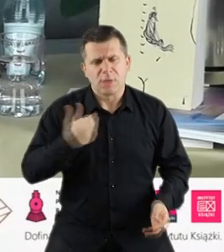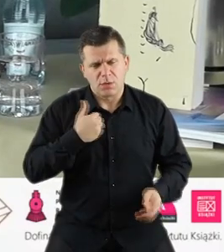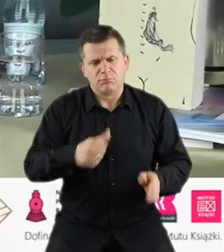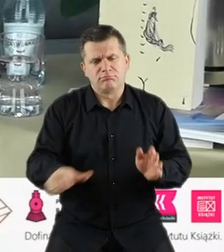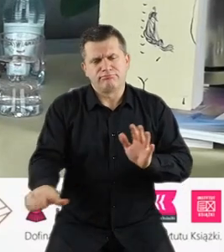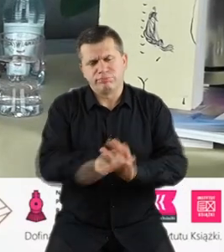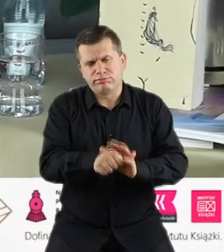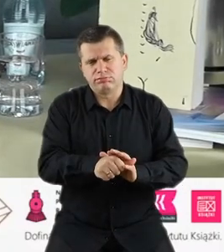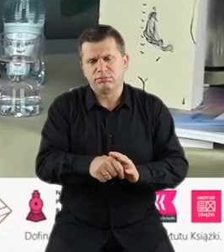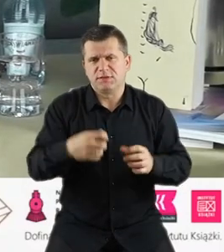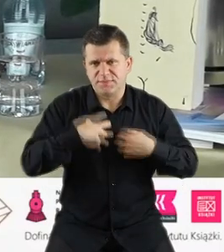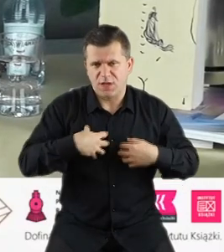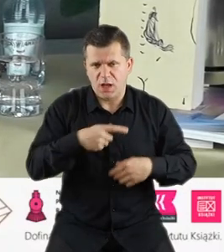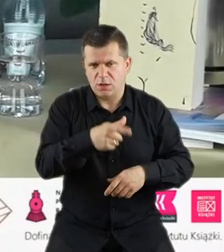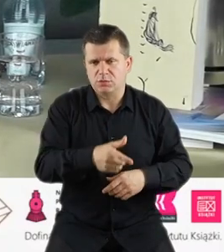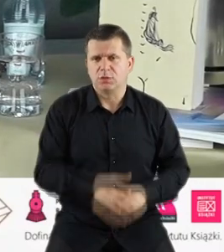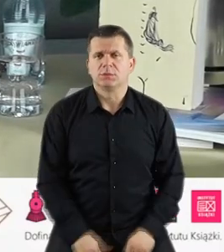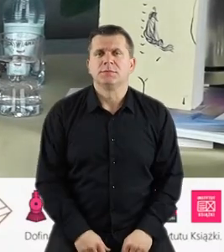rytualny sposób,